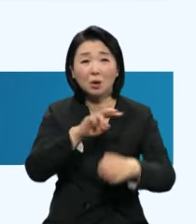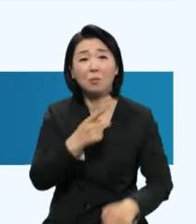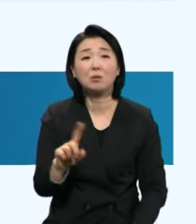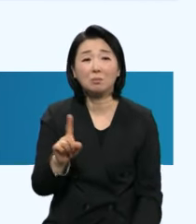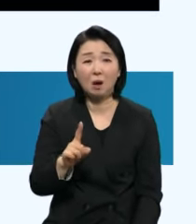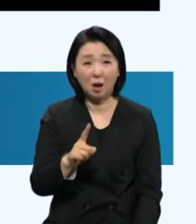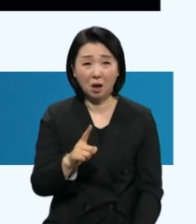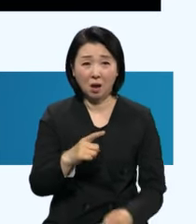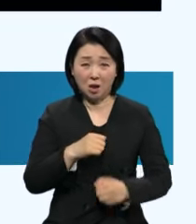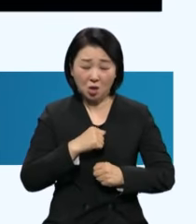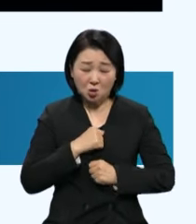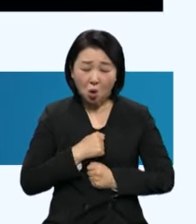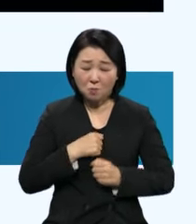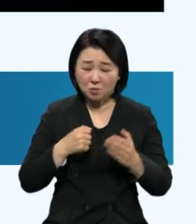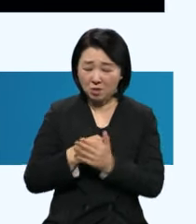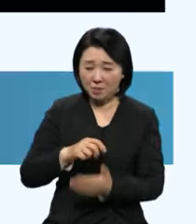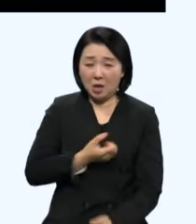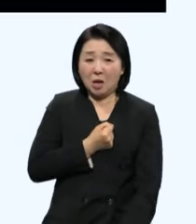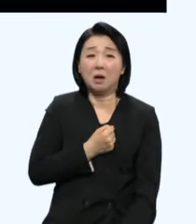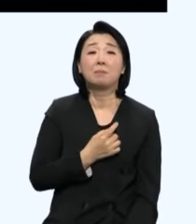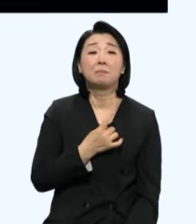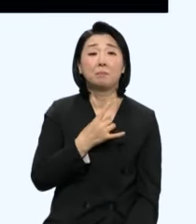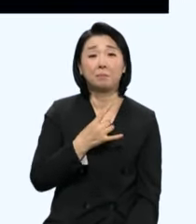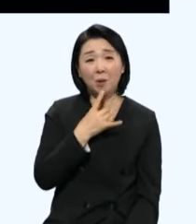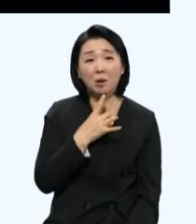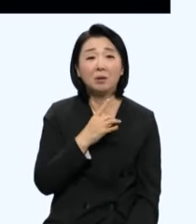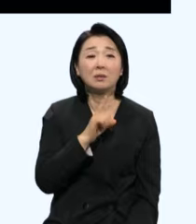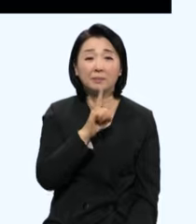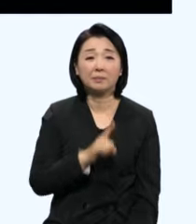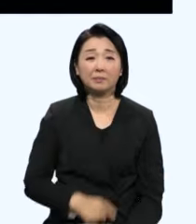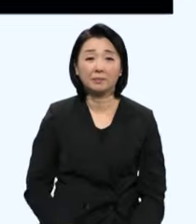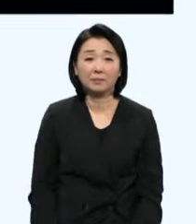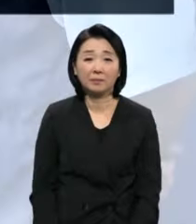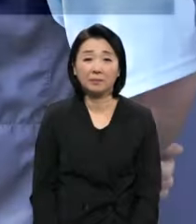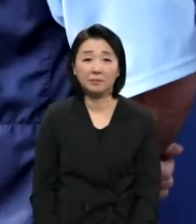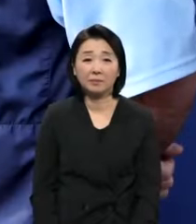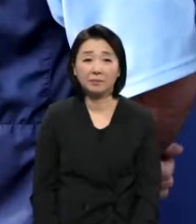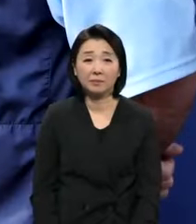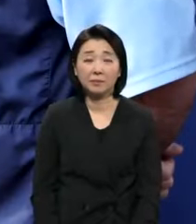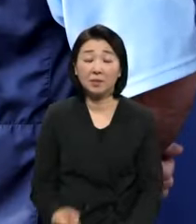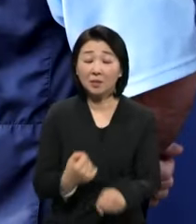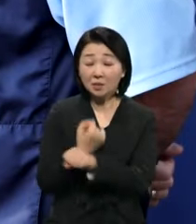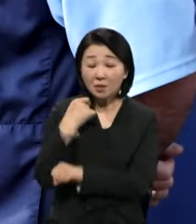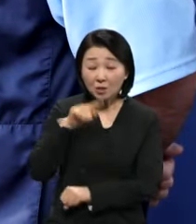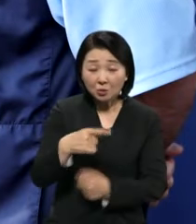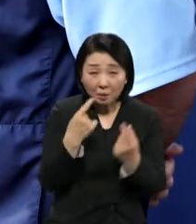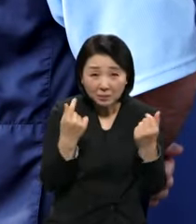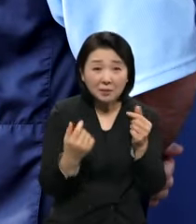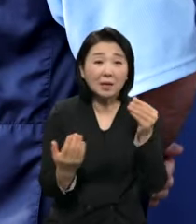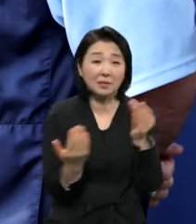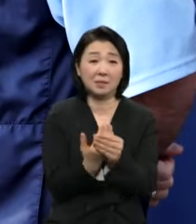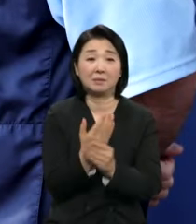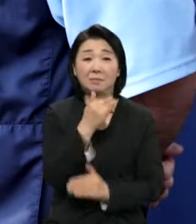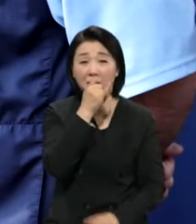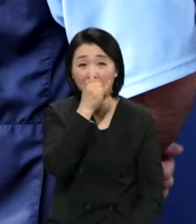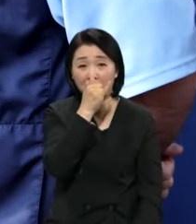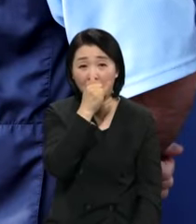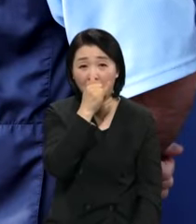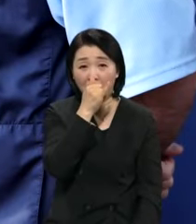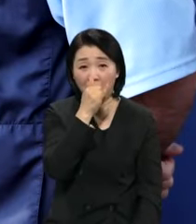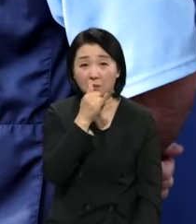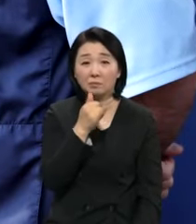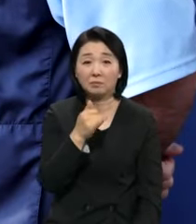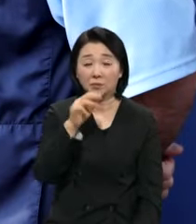경보 때문에 심장마비가 올 뻔했다 이런 반응들이 이어졌습니다. 1년 전에도 비슷한 일이 있었는데요.